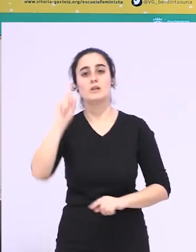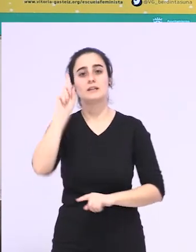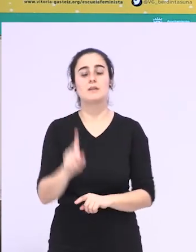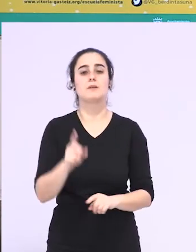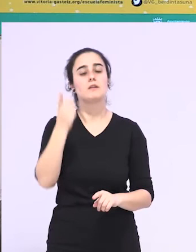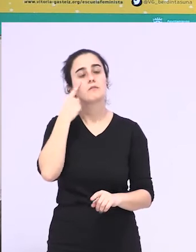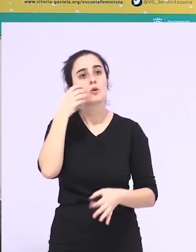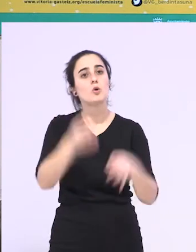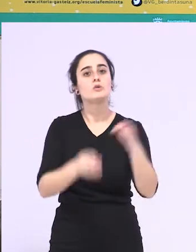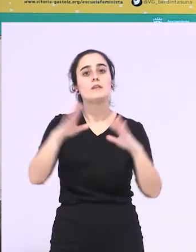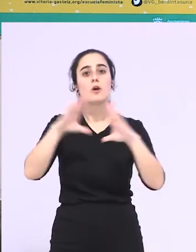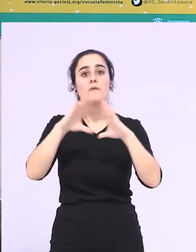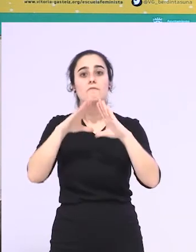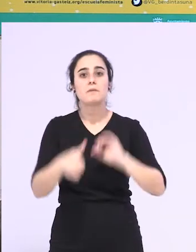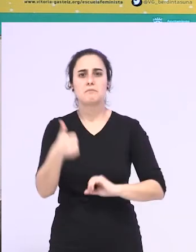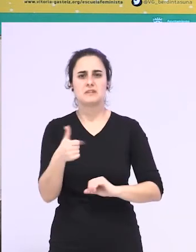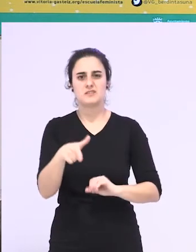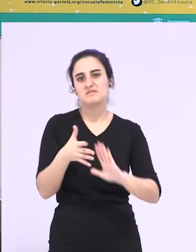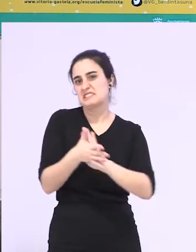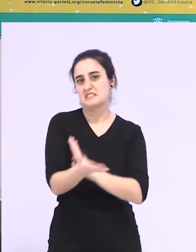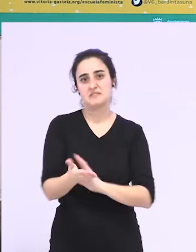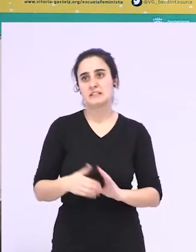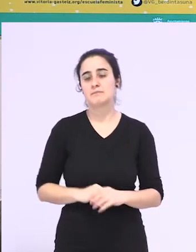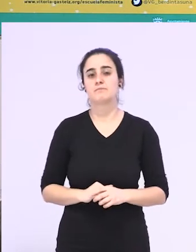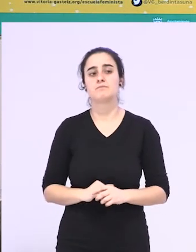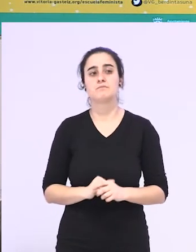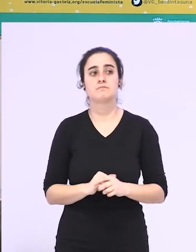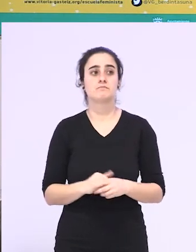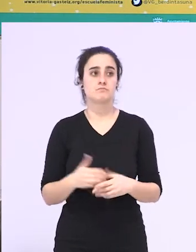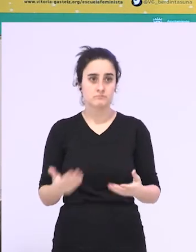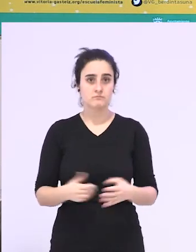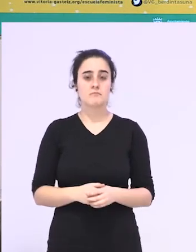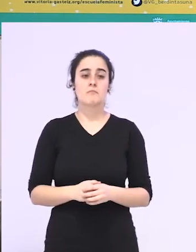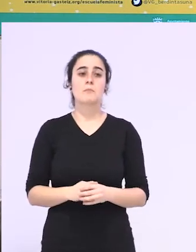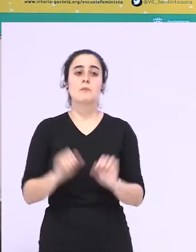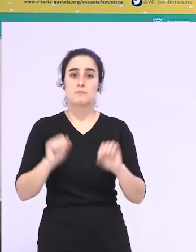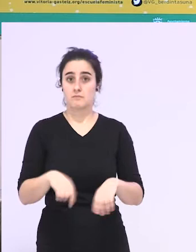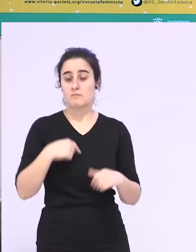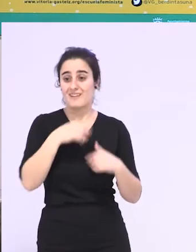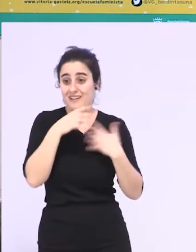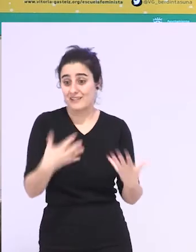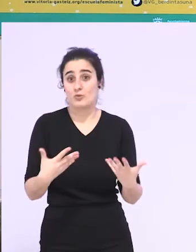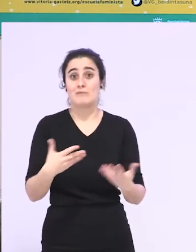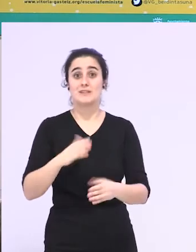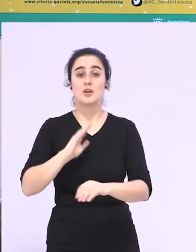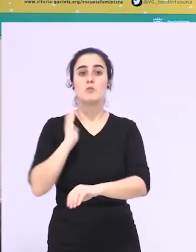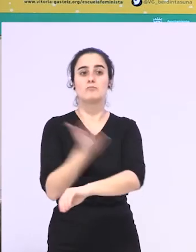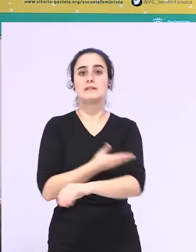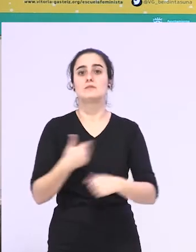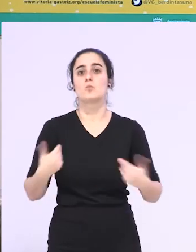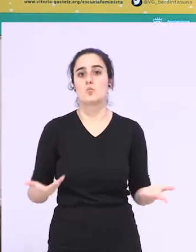justizia feministagoa edo zer litzateken. Alegia, bale, zigorra, gaur egun ezagutzen dugun bezala, ez?